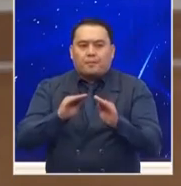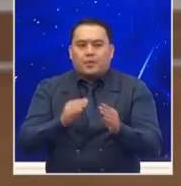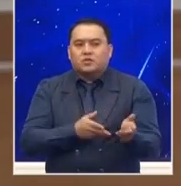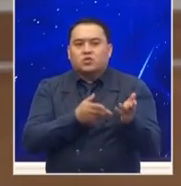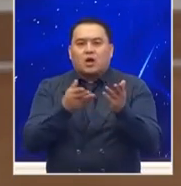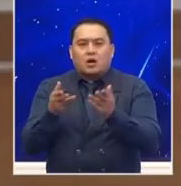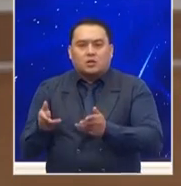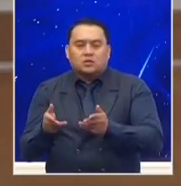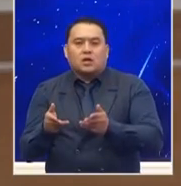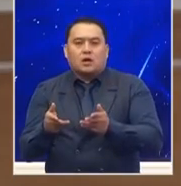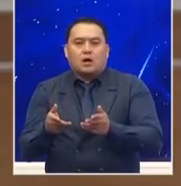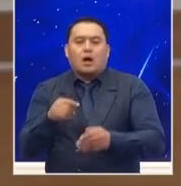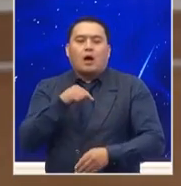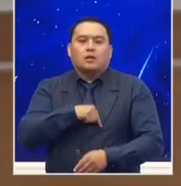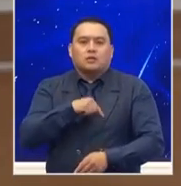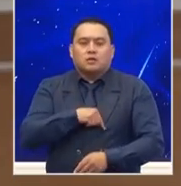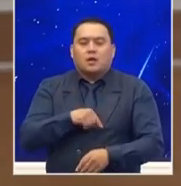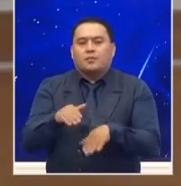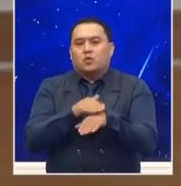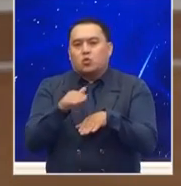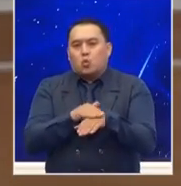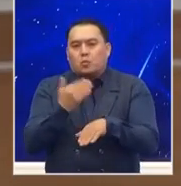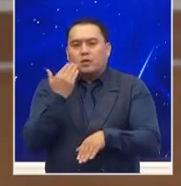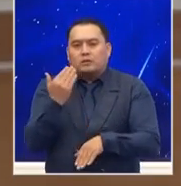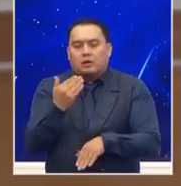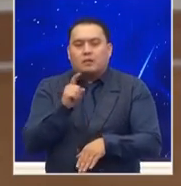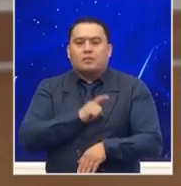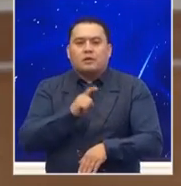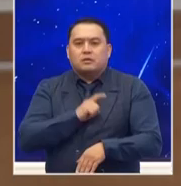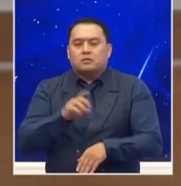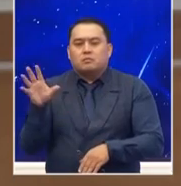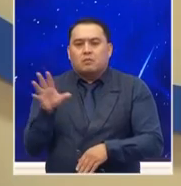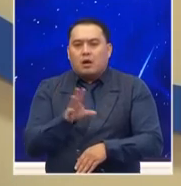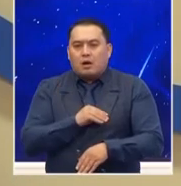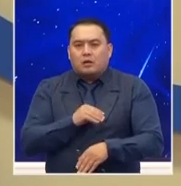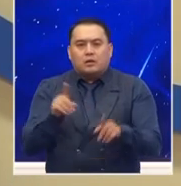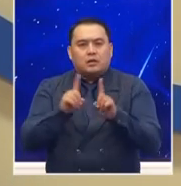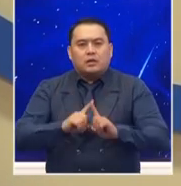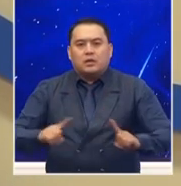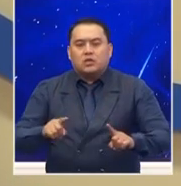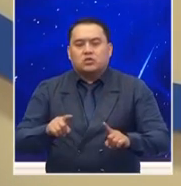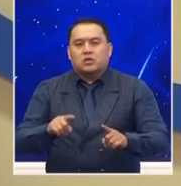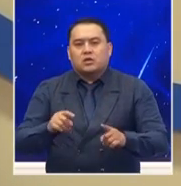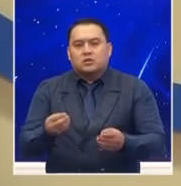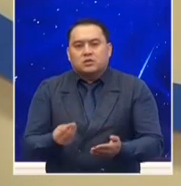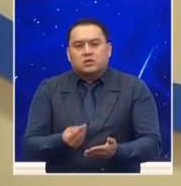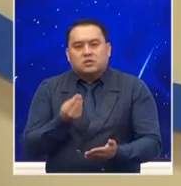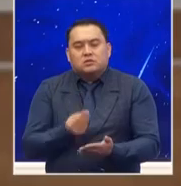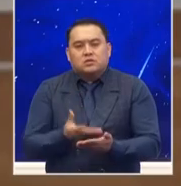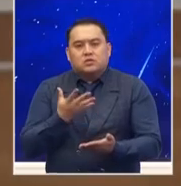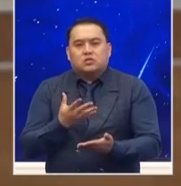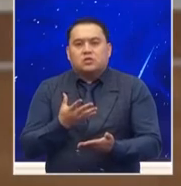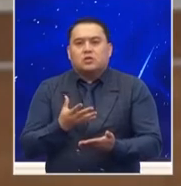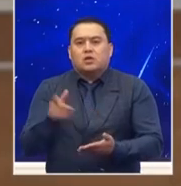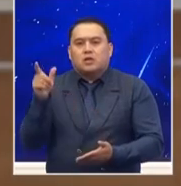шақырдық, және де адамгершілік пен мейірімділігі ол кісінің барлығынан аса бір ерекшелейтін қасиеттері деп айтсақ болады. Менің